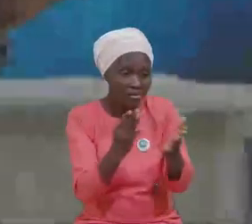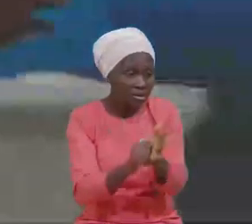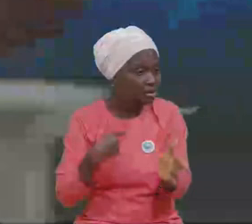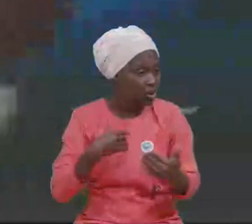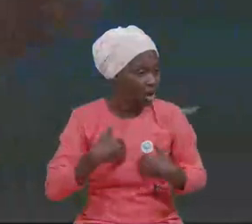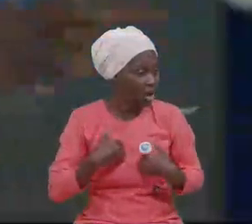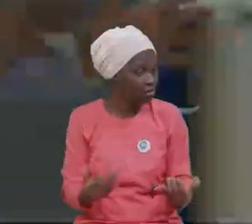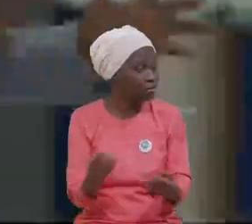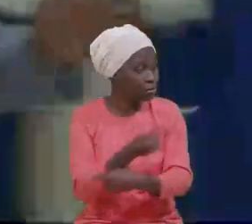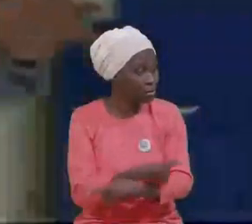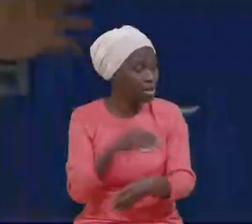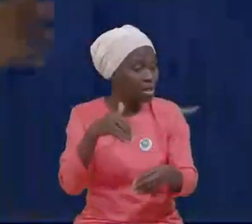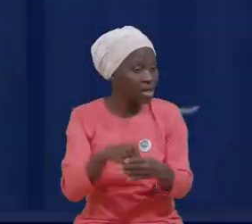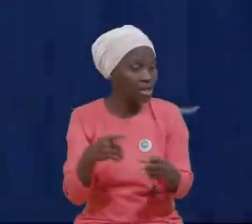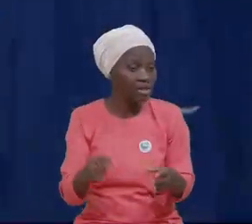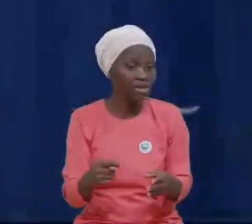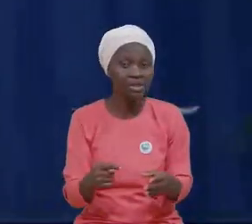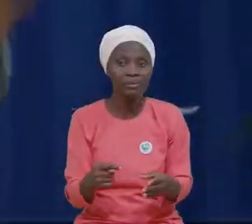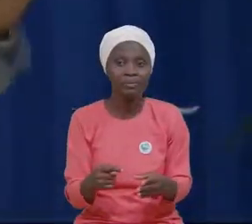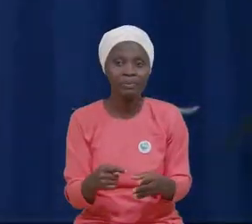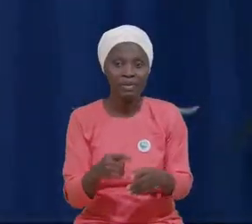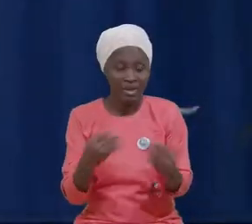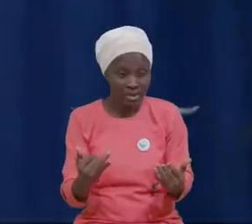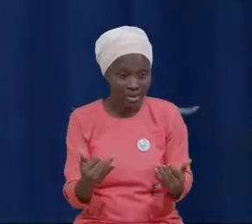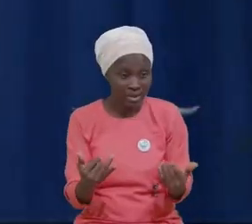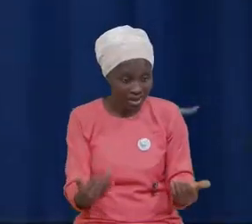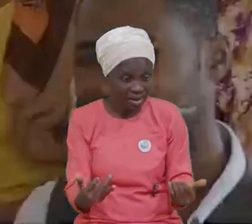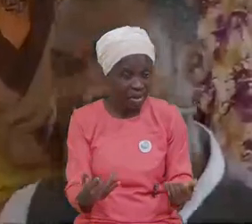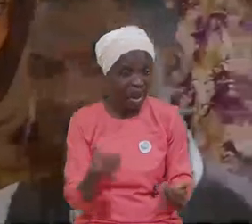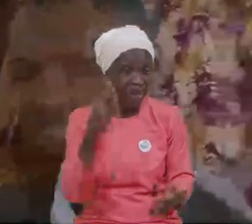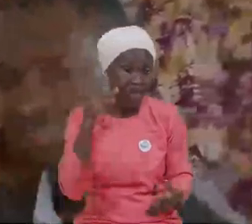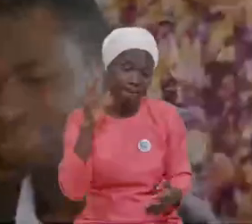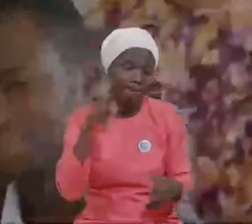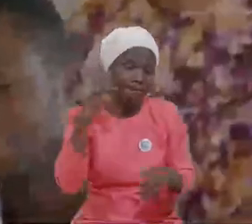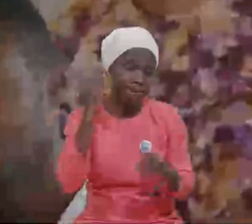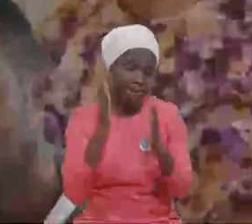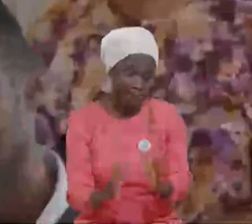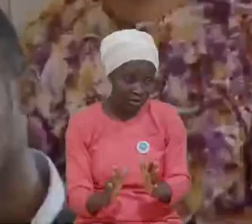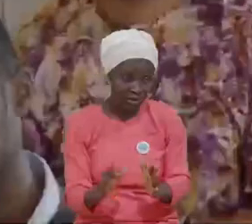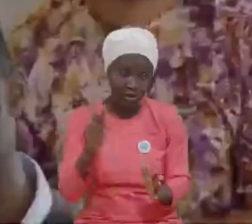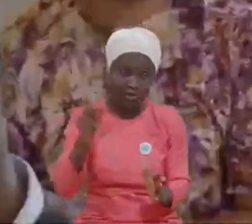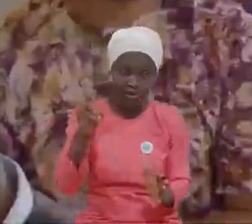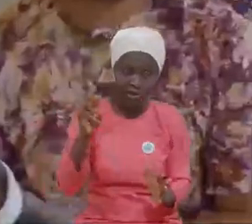avons aujourd'hui dans l'avion avec nous le pasteur Kumui de la vie profonde.